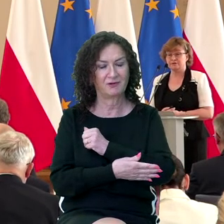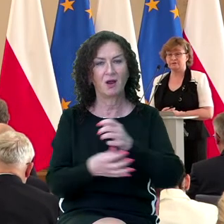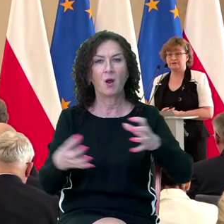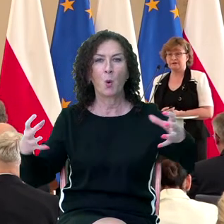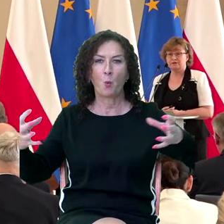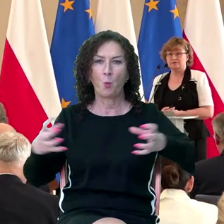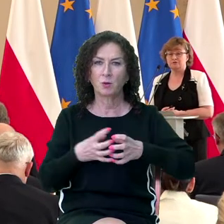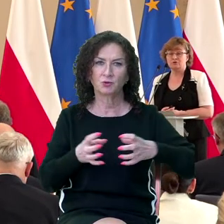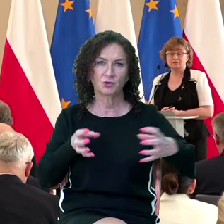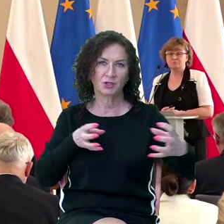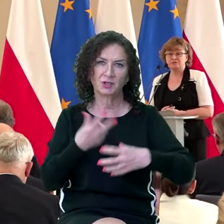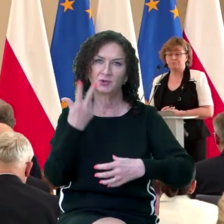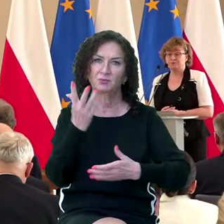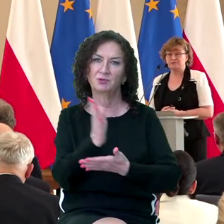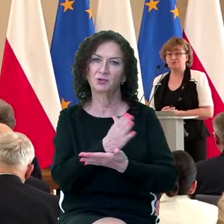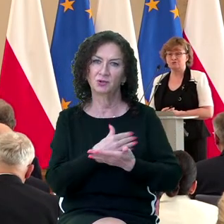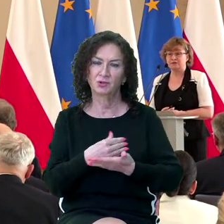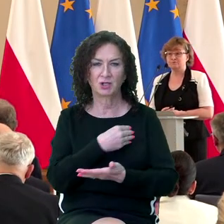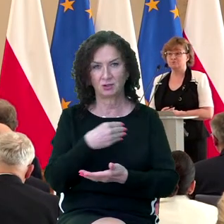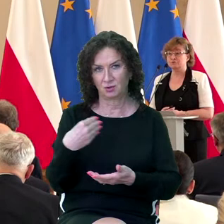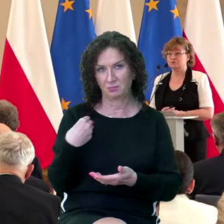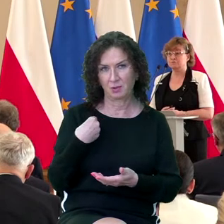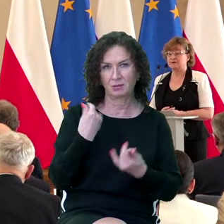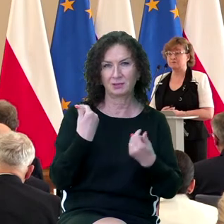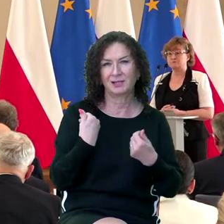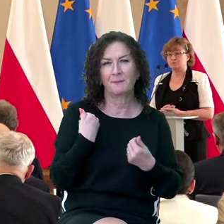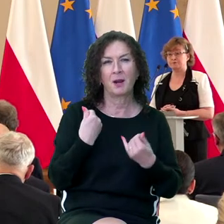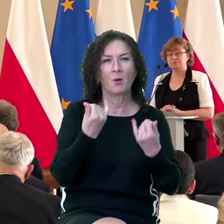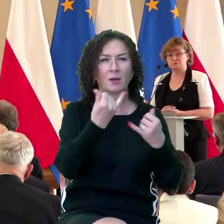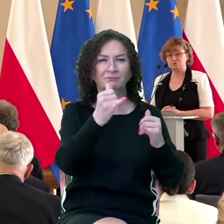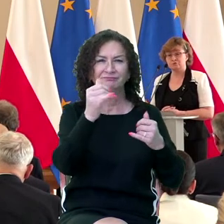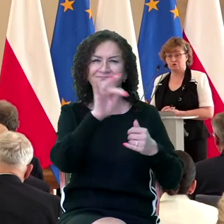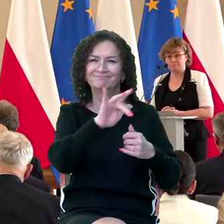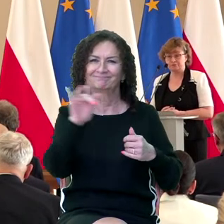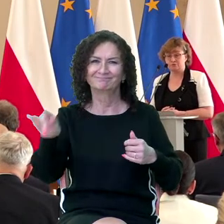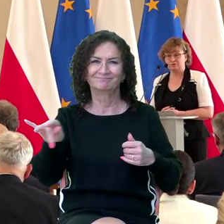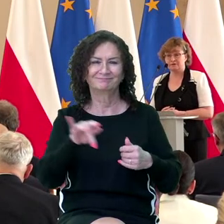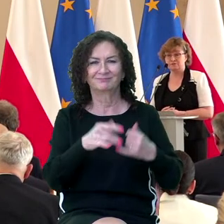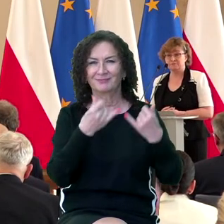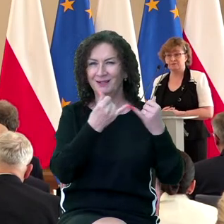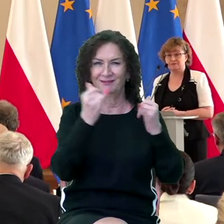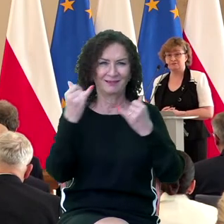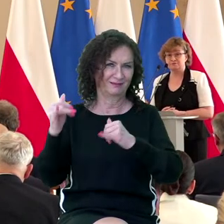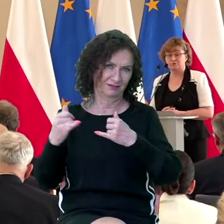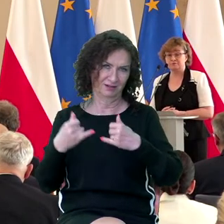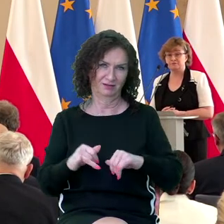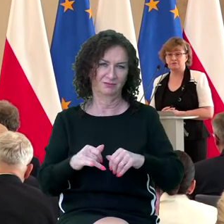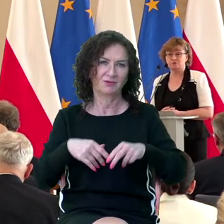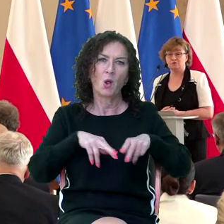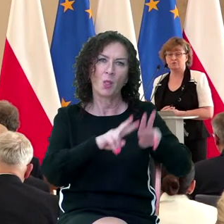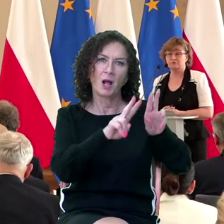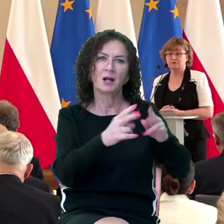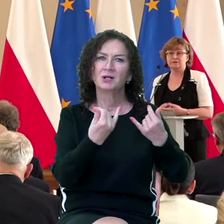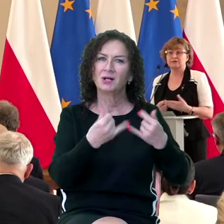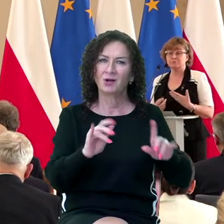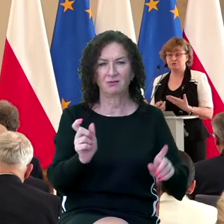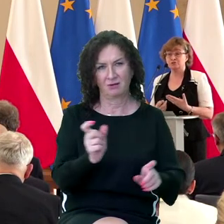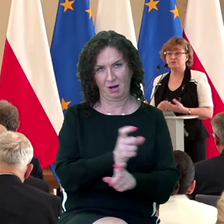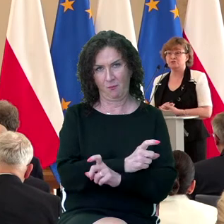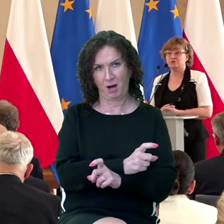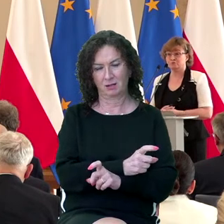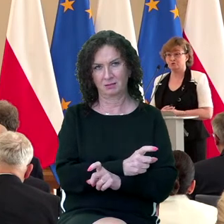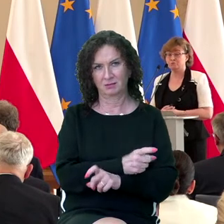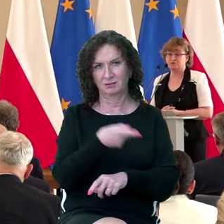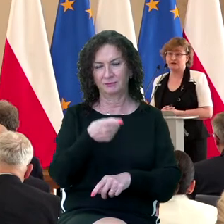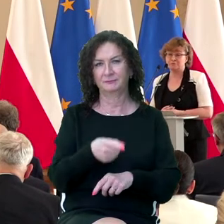różne. One przez ponad 100 lat funkcjonowały w zupełnie różnych, obcych organizmach państwowych i to, jak przyjrzeć